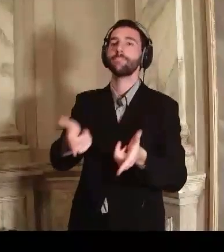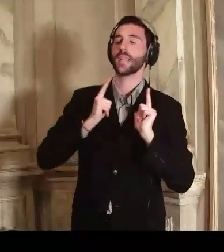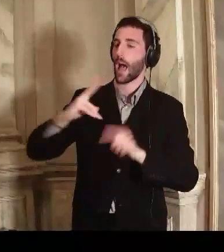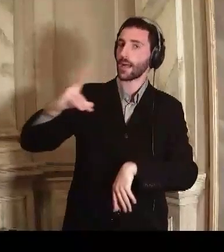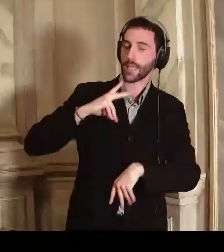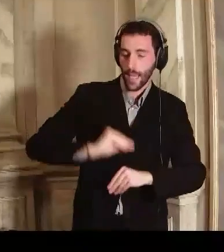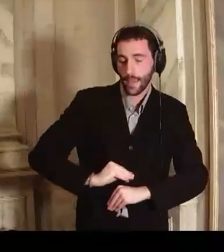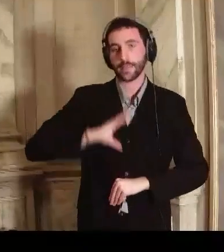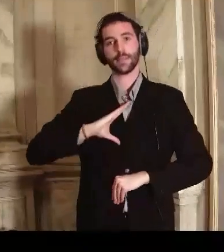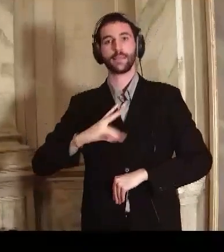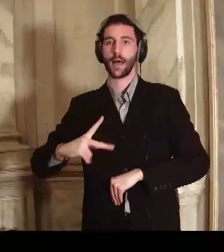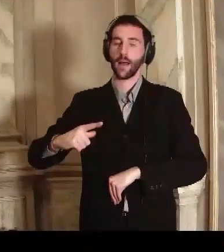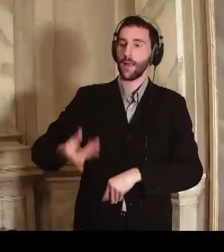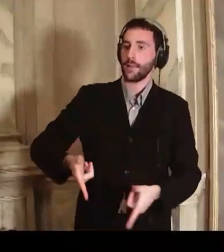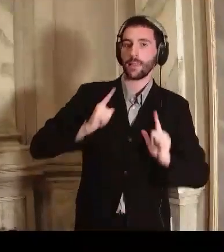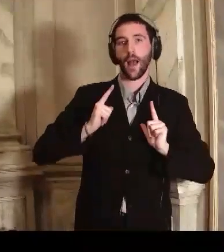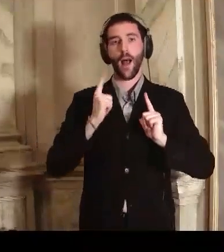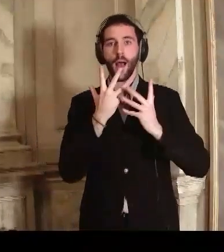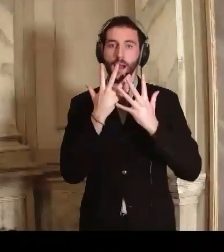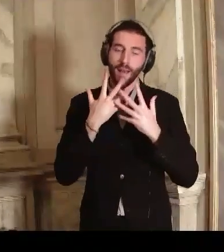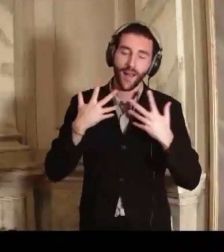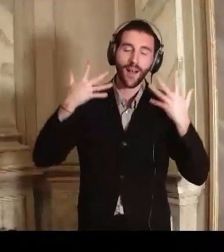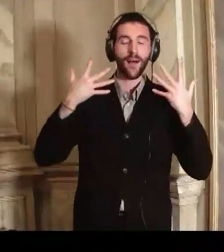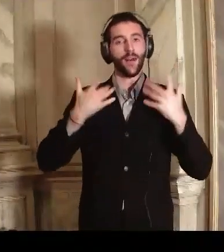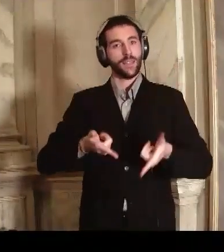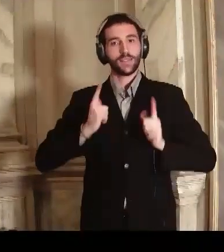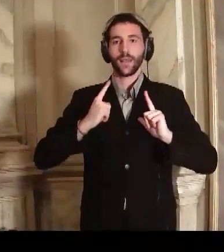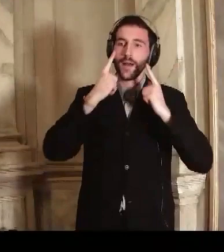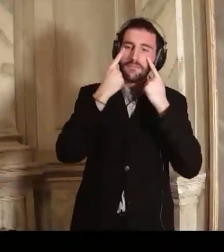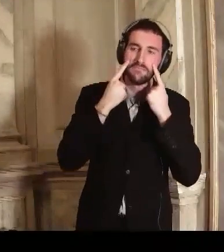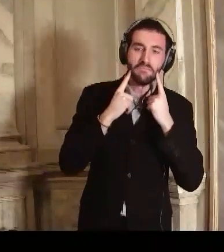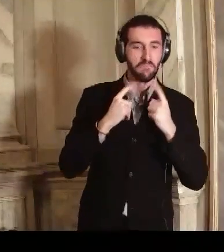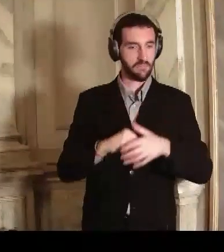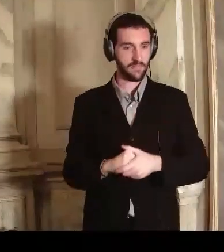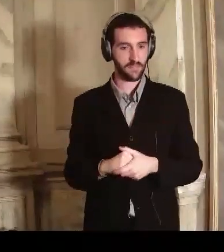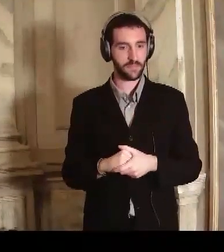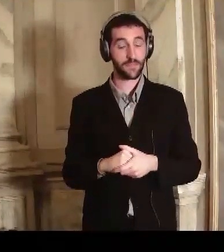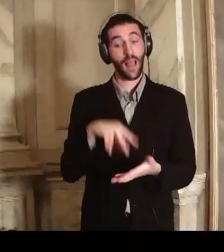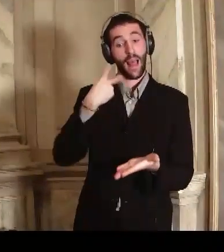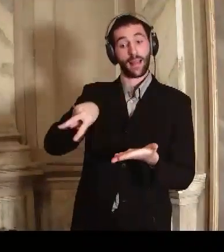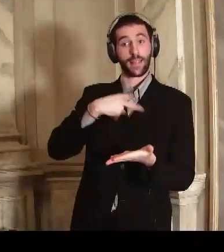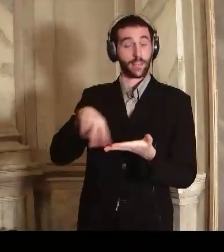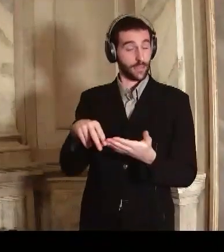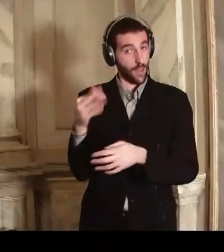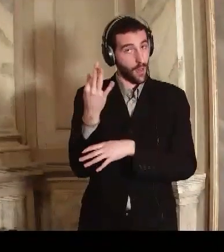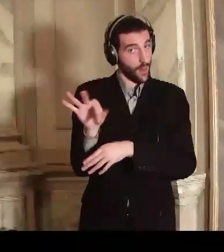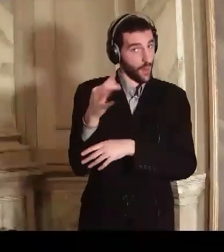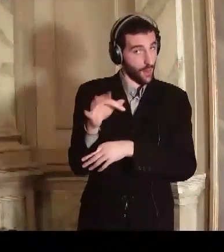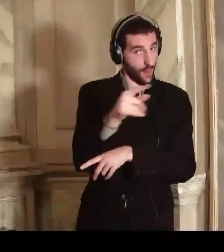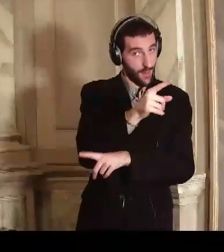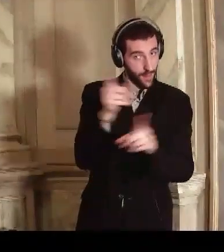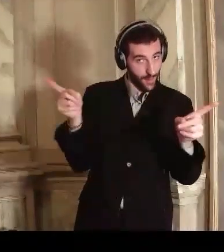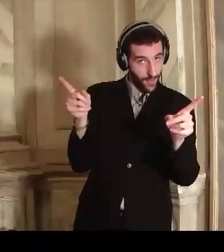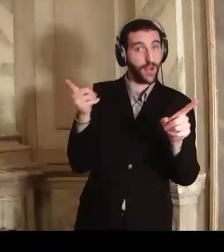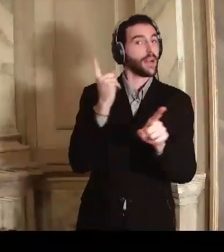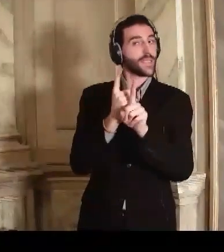e commosso. E se non altro, lasciamo che una danza eccezionale ci trasporti oltre le